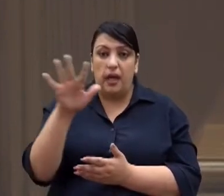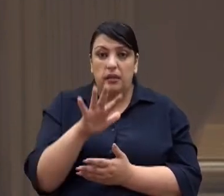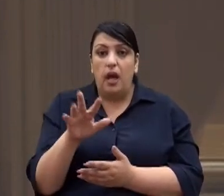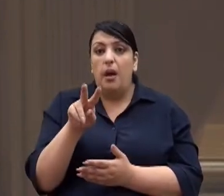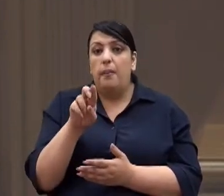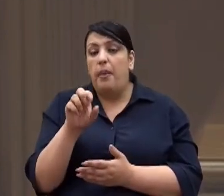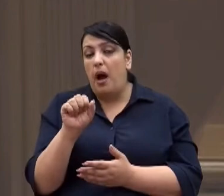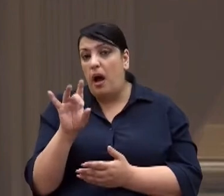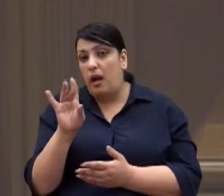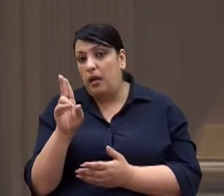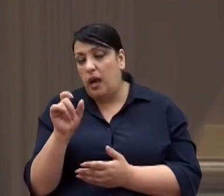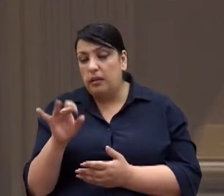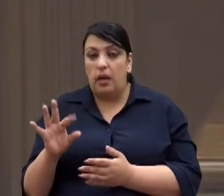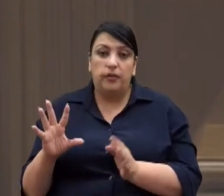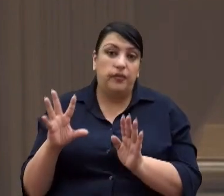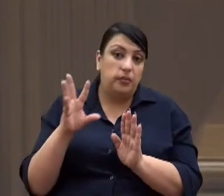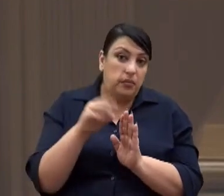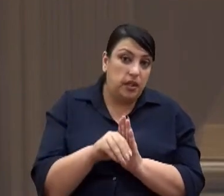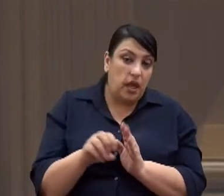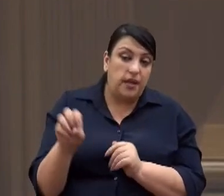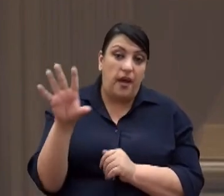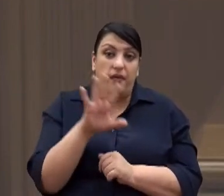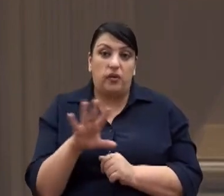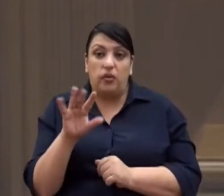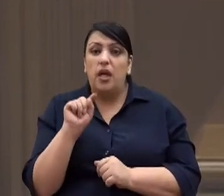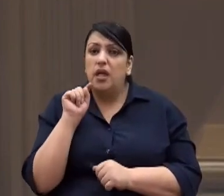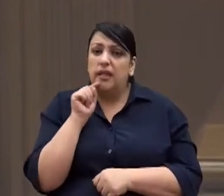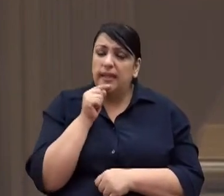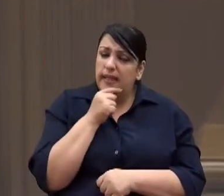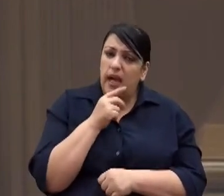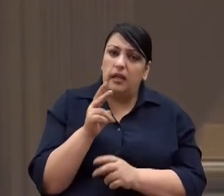Բալկանյան երկրները մտան Եվրամիություն տնտեսական